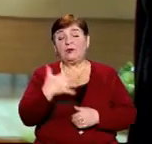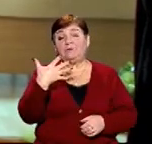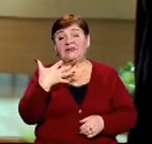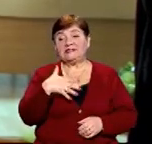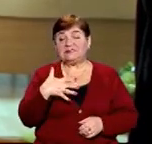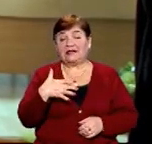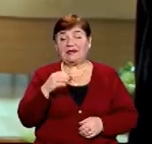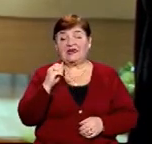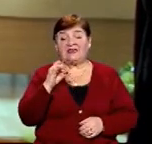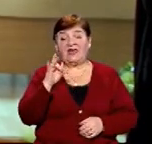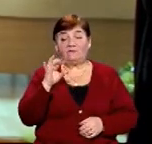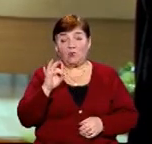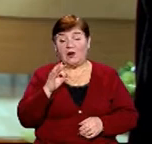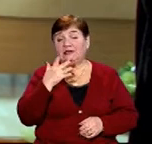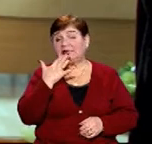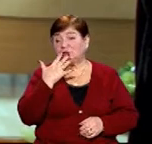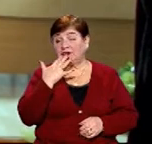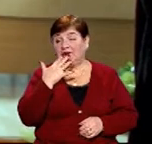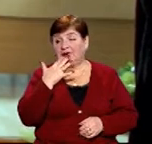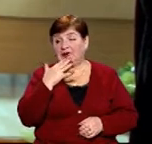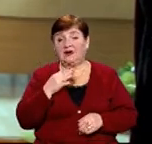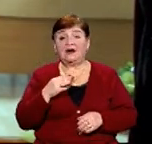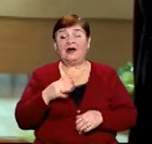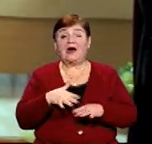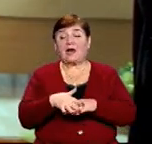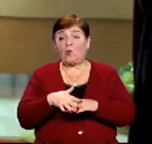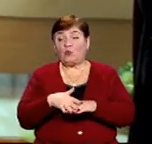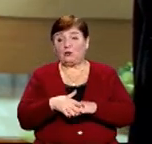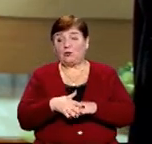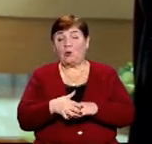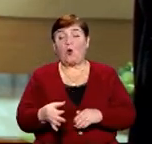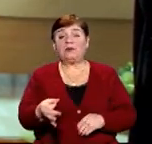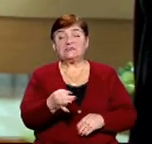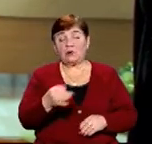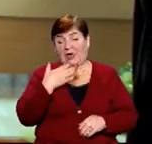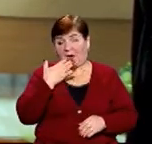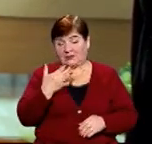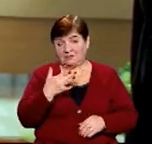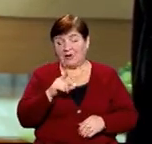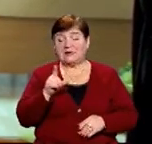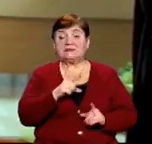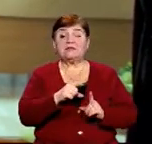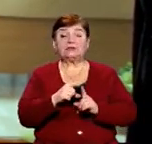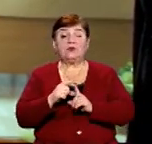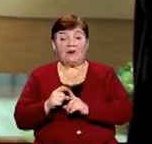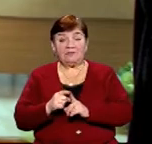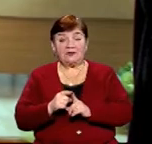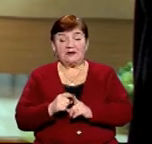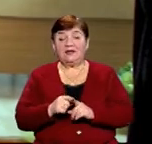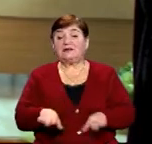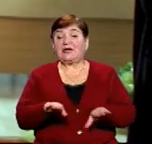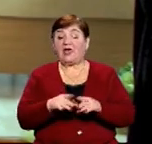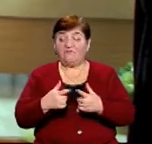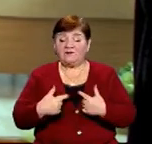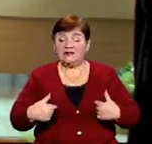тисяч євро співфінансування з боку обласної ради. За словами Романа Шніцера, щорічно у